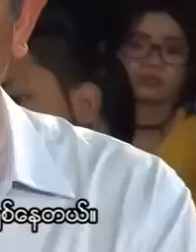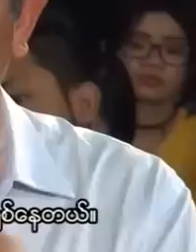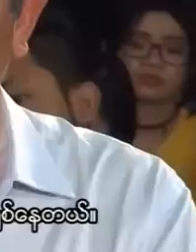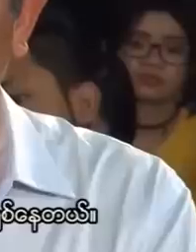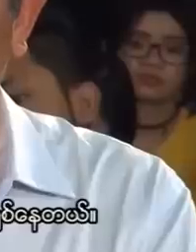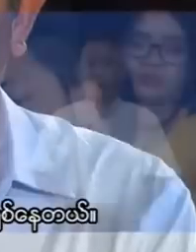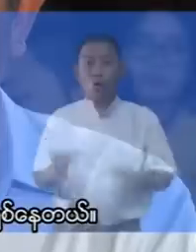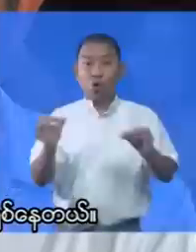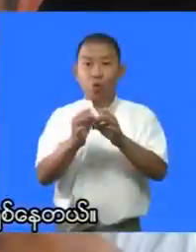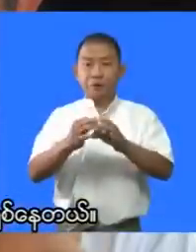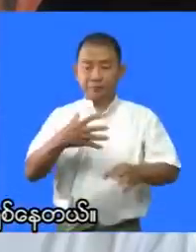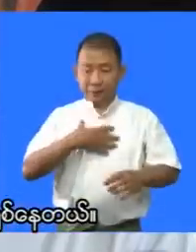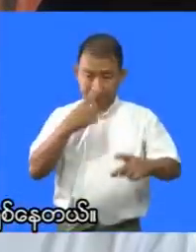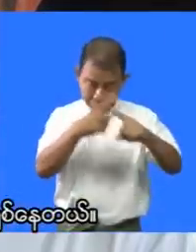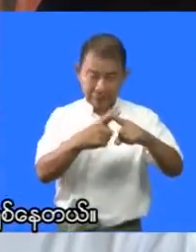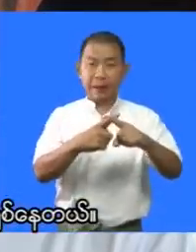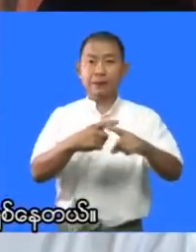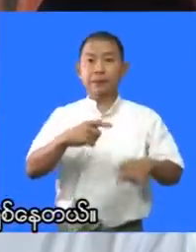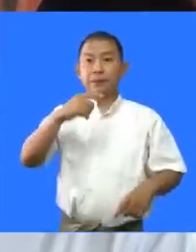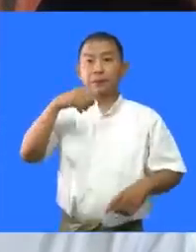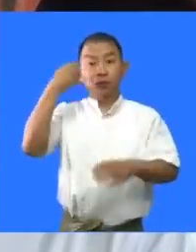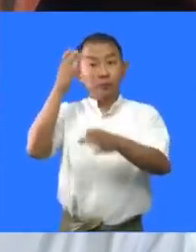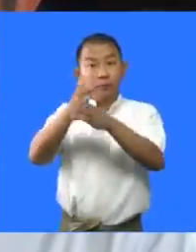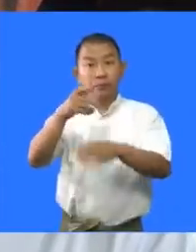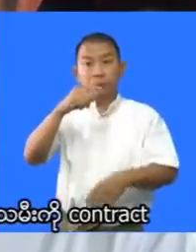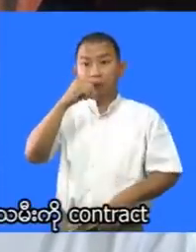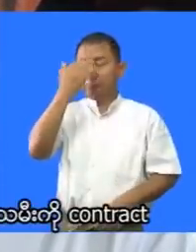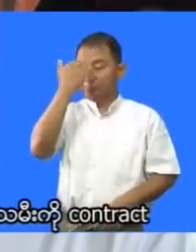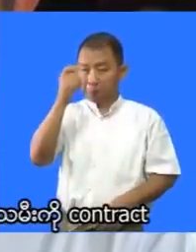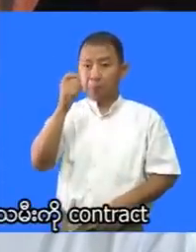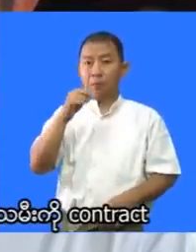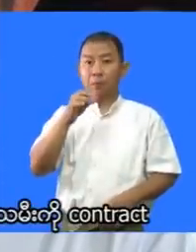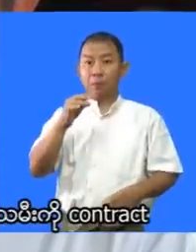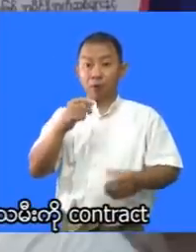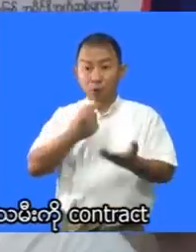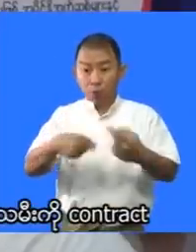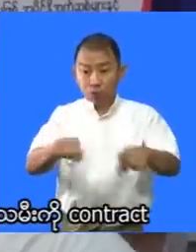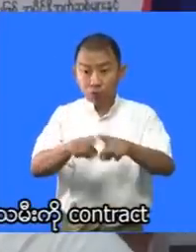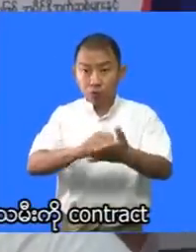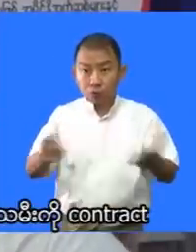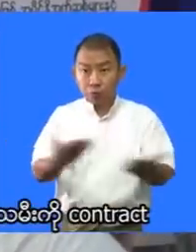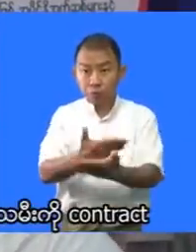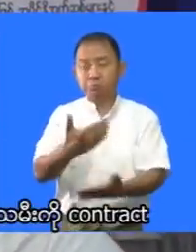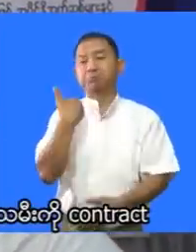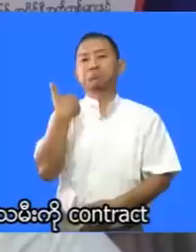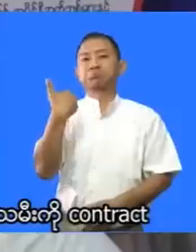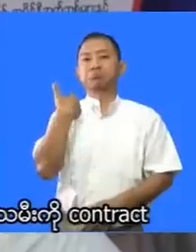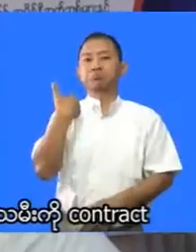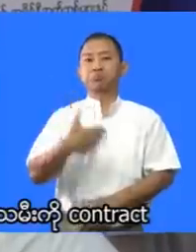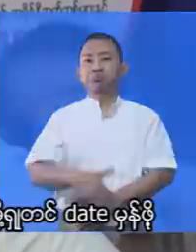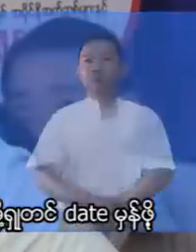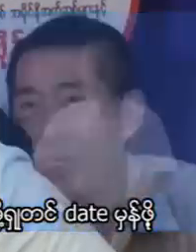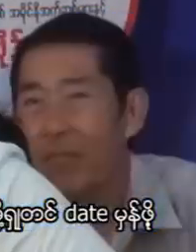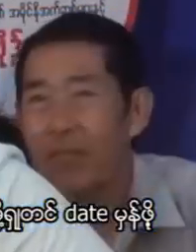ယ်တိအချက်တိရခန့်သည်ငွေထုတ်တဲ့သူဖြစ်နေတယ်လို့ကျွန်တော်ပြောတယ်။ဘာလို့လဲတိကျတယ်ကျွန်တော်တို့နဲ့ contract မလုပ်ခင်မှာသူမင်းသားမ